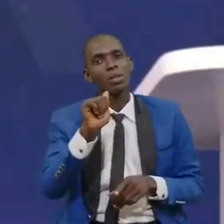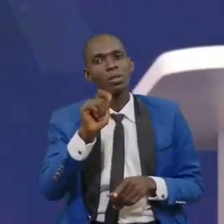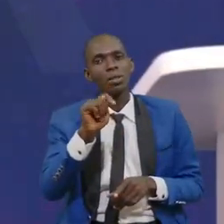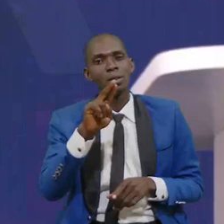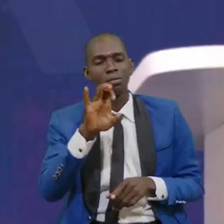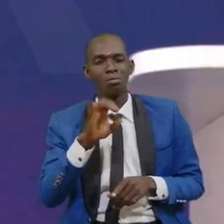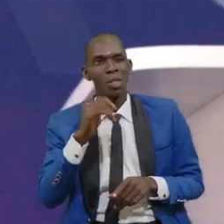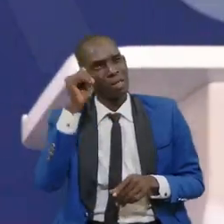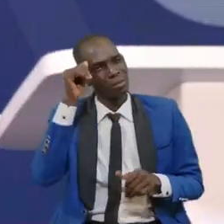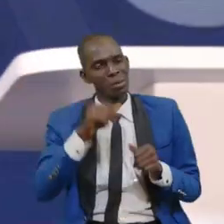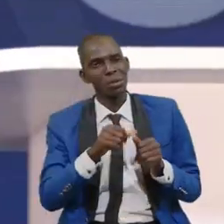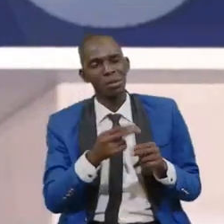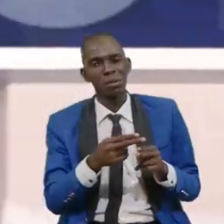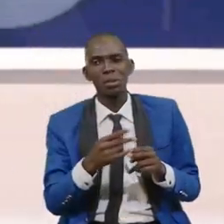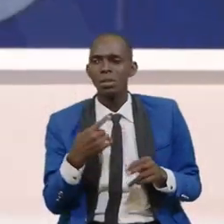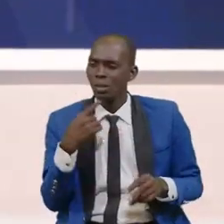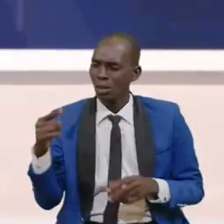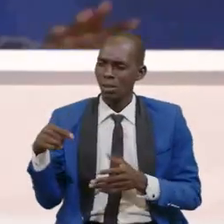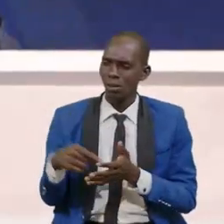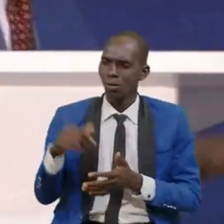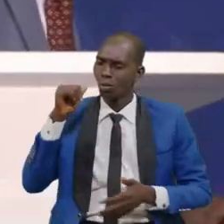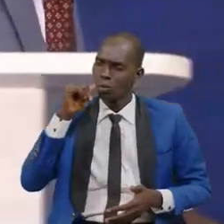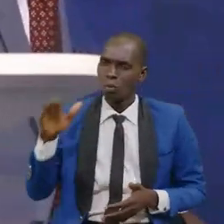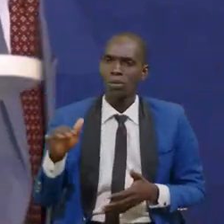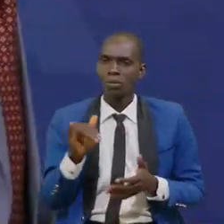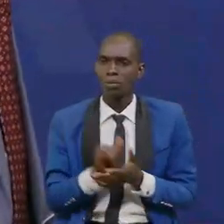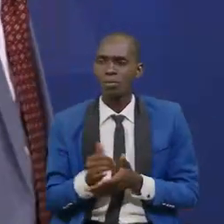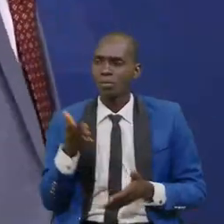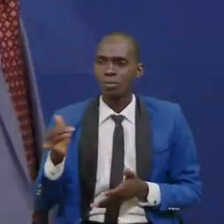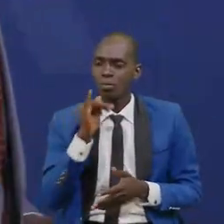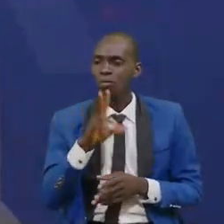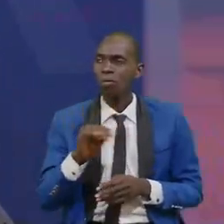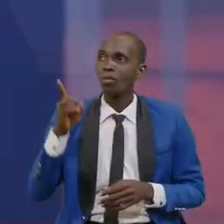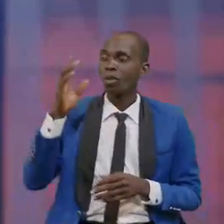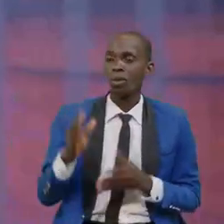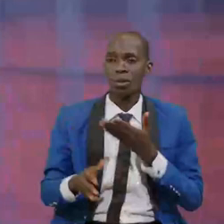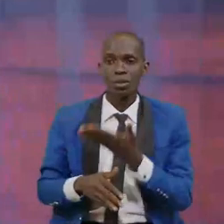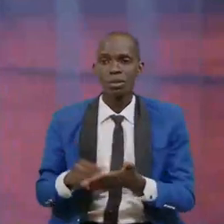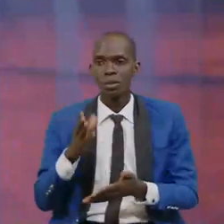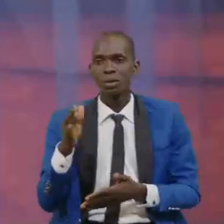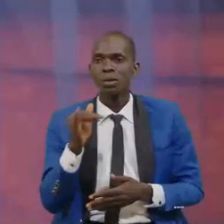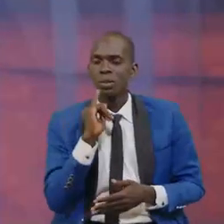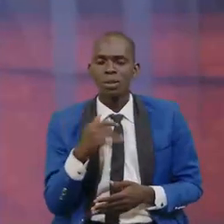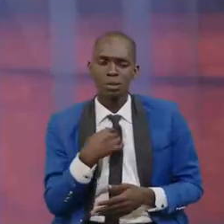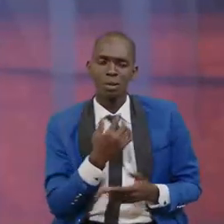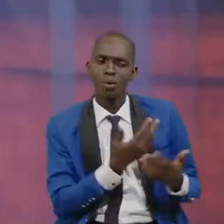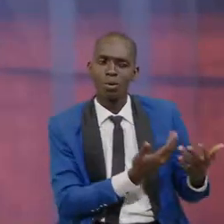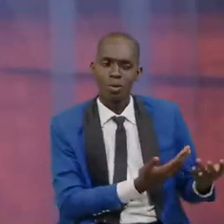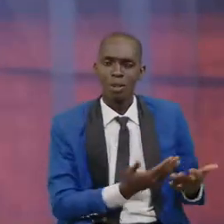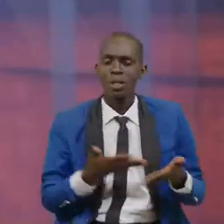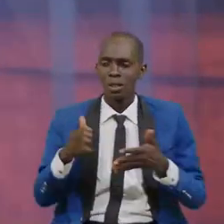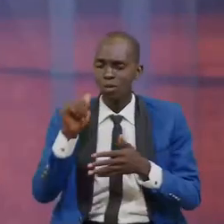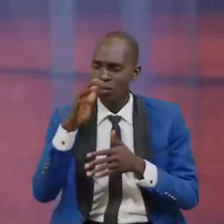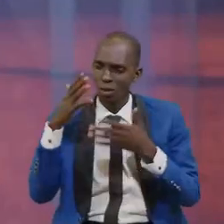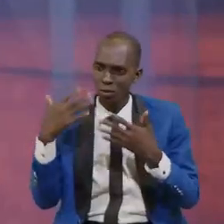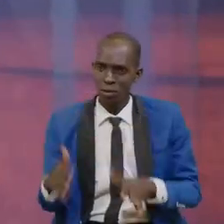dit, parlons à cette femme, qu'il n'y a pas de Dieu là-bas. Et qu'il n'y a pas, j'ai dit, attends, laisse-la